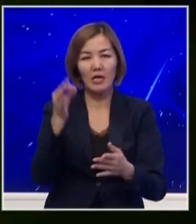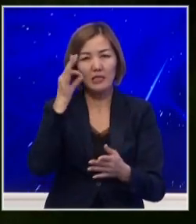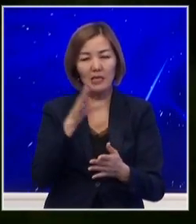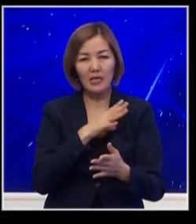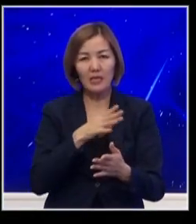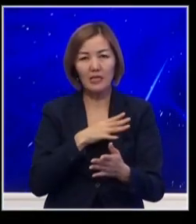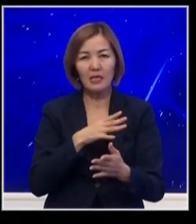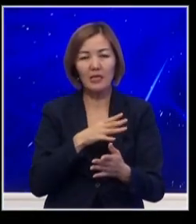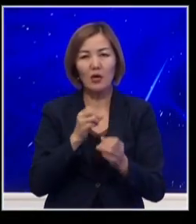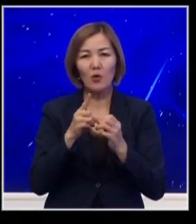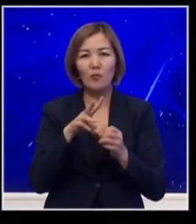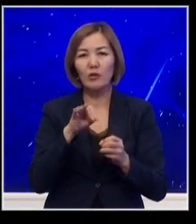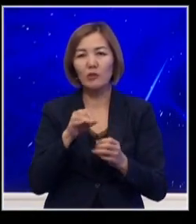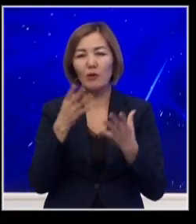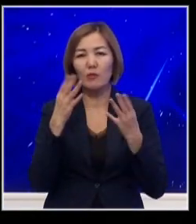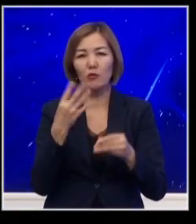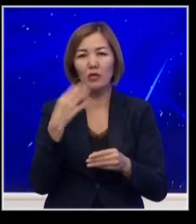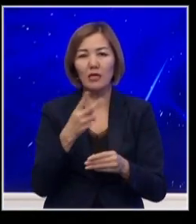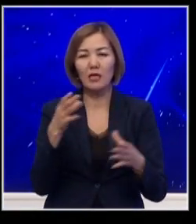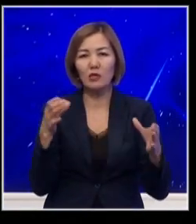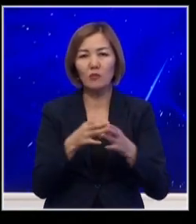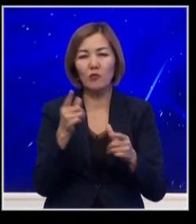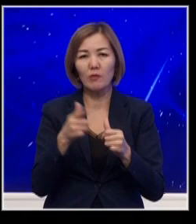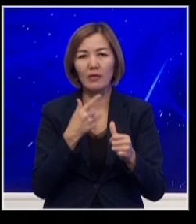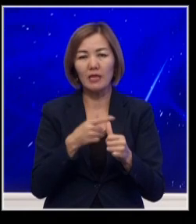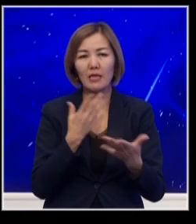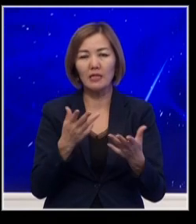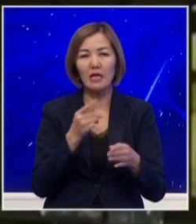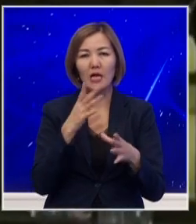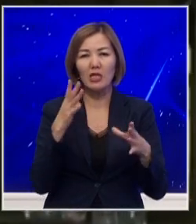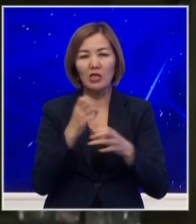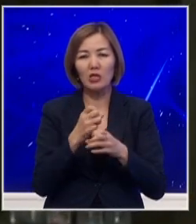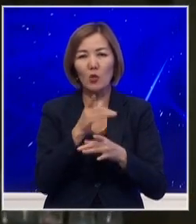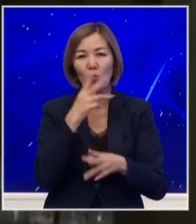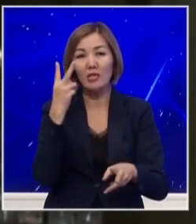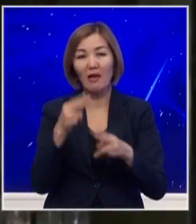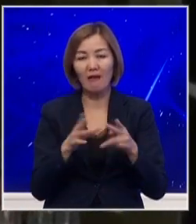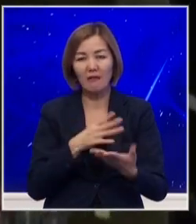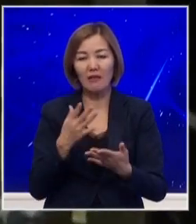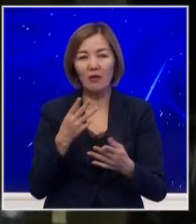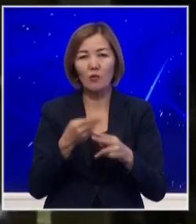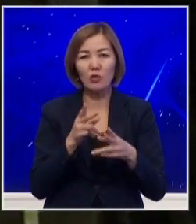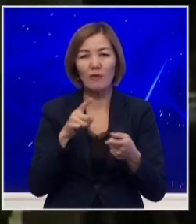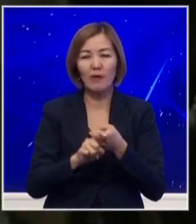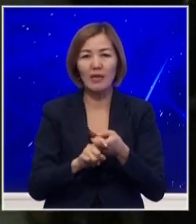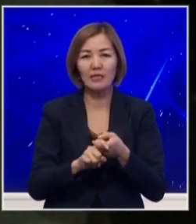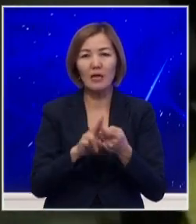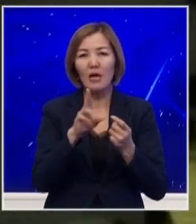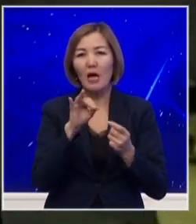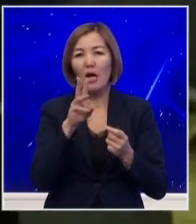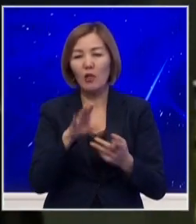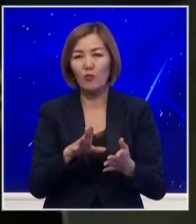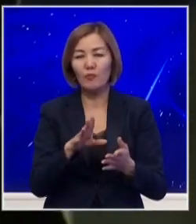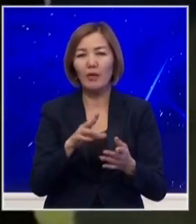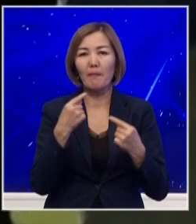сала кетейік, елде 11 мамырда 42-ші бөлім деп аталатын шектеулердің қолданылу мерзімі аяқталды. Осыған байланысты Колумбия, Гондурас